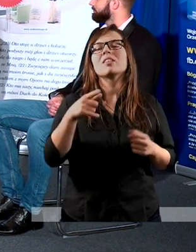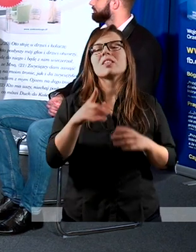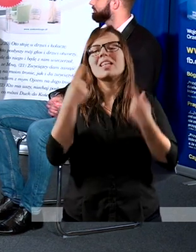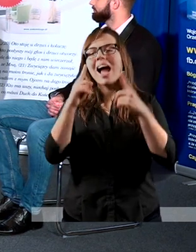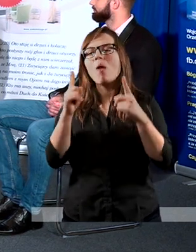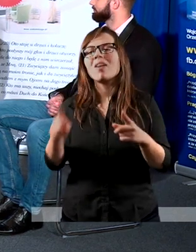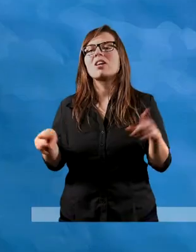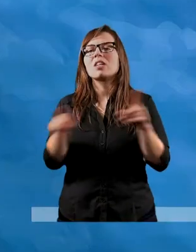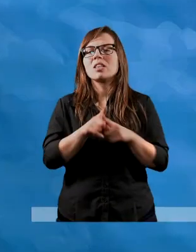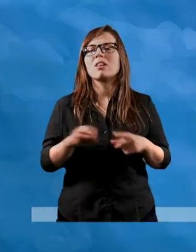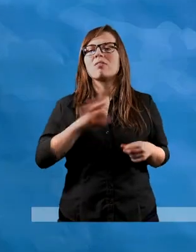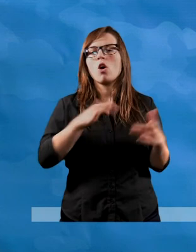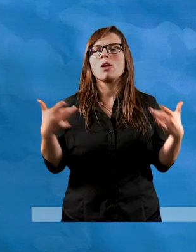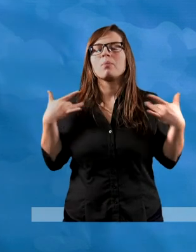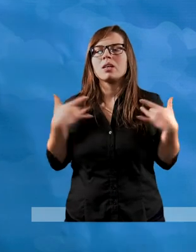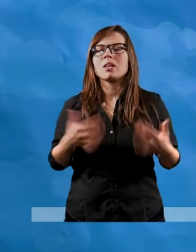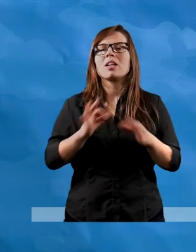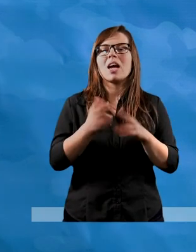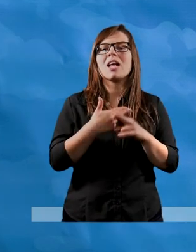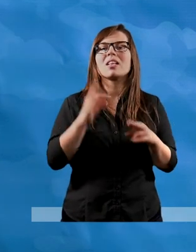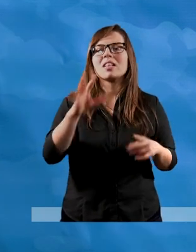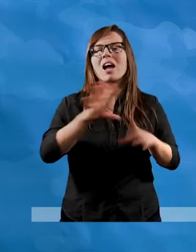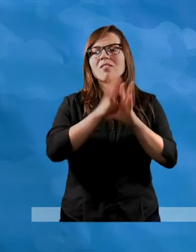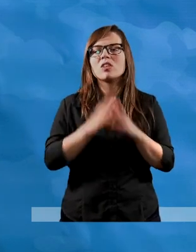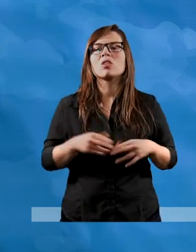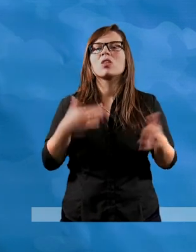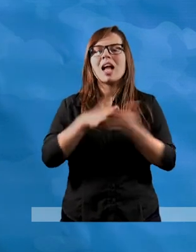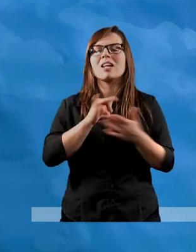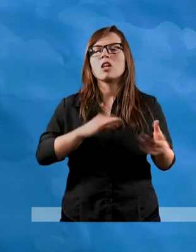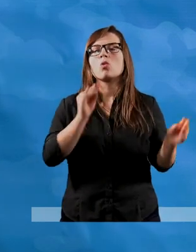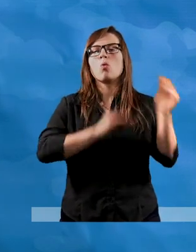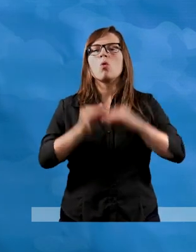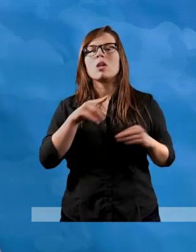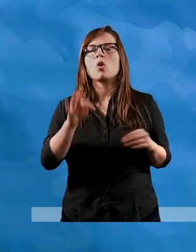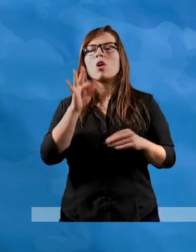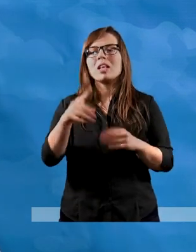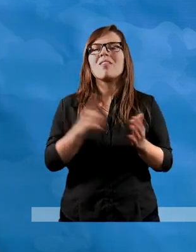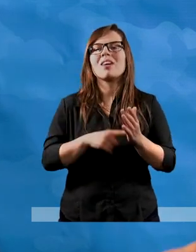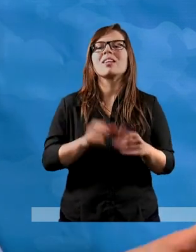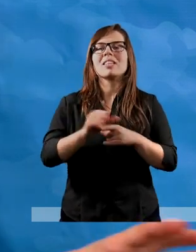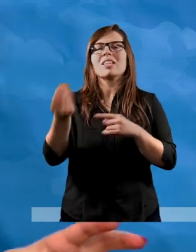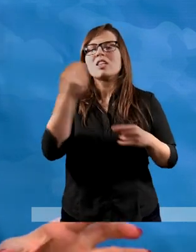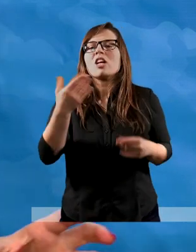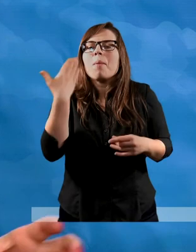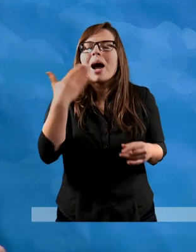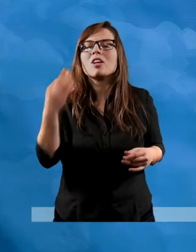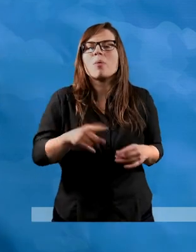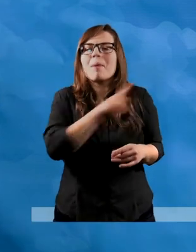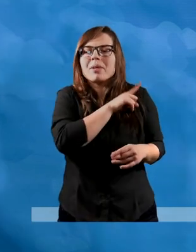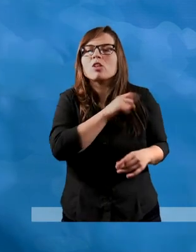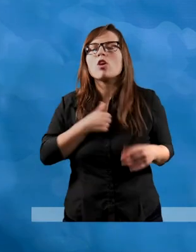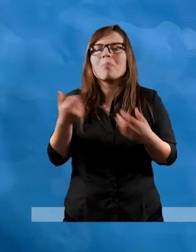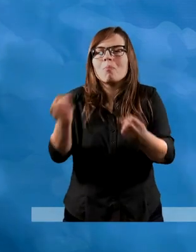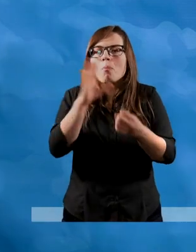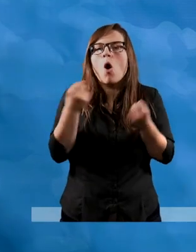też zauważam w swoim życiu, wiesz, że kiedy tak wszystko nagle zaczyna się układać, to tak właśnie chyba jeszcze bardziej trzeba się pilnować tego, żeby